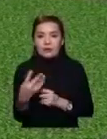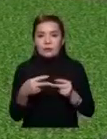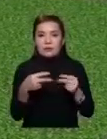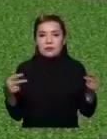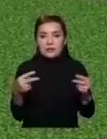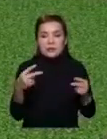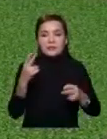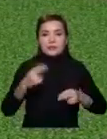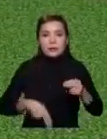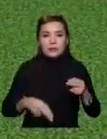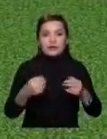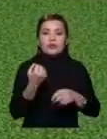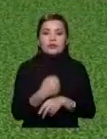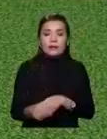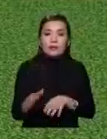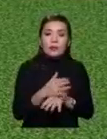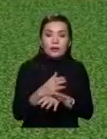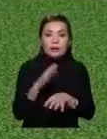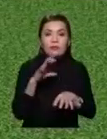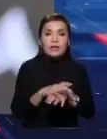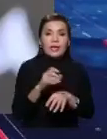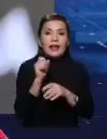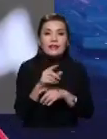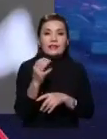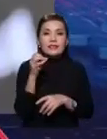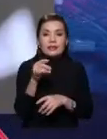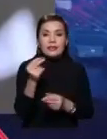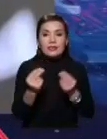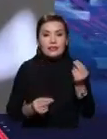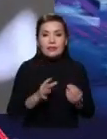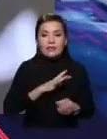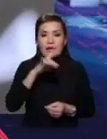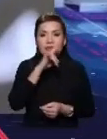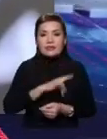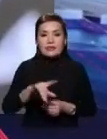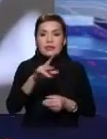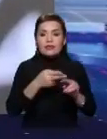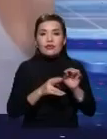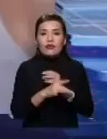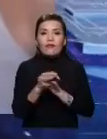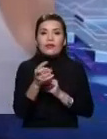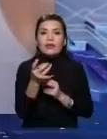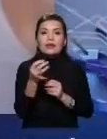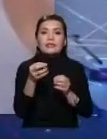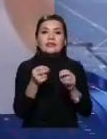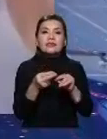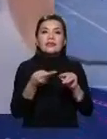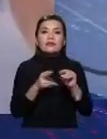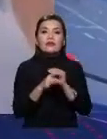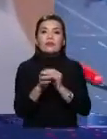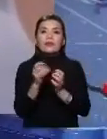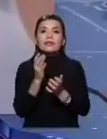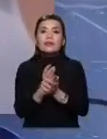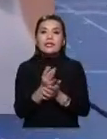аяқталды. Жеңімпазды анықтау үшін алтын сет ойнатылды. Қазақстандық теннисші Рушан Сағандықова Тунис қаласында өткен ITF